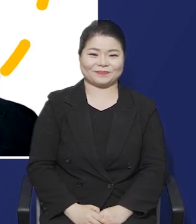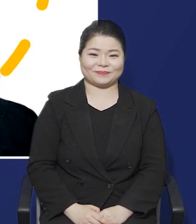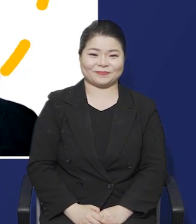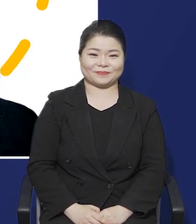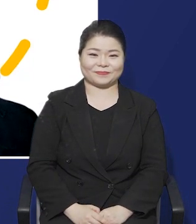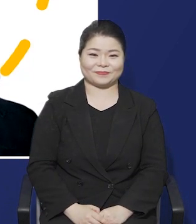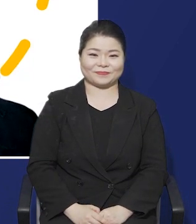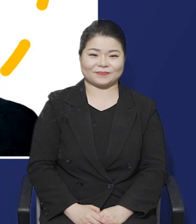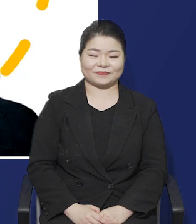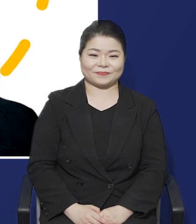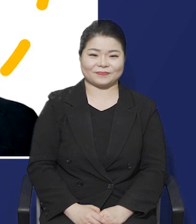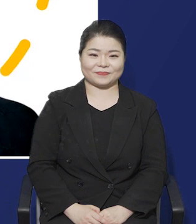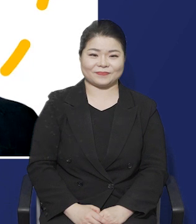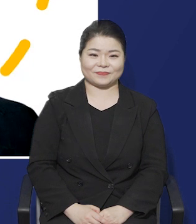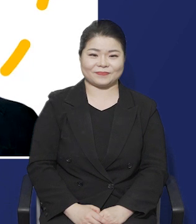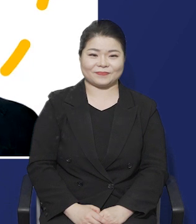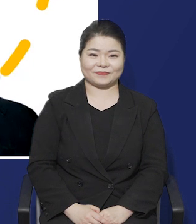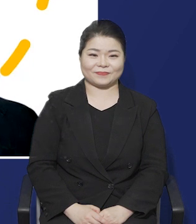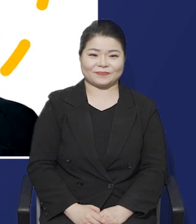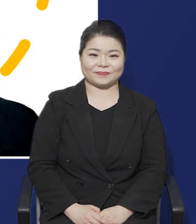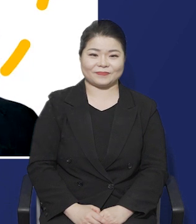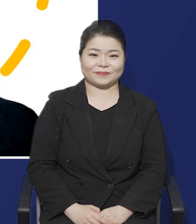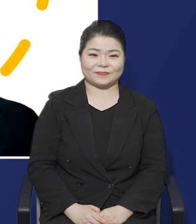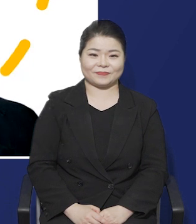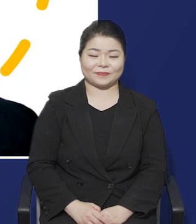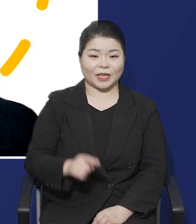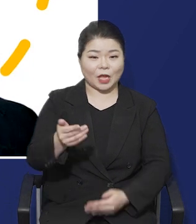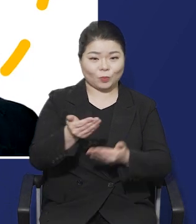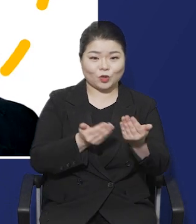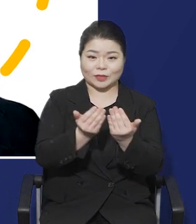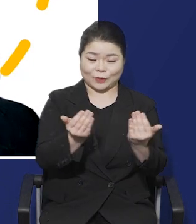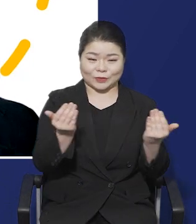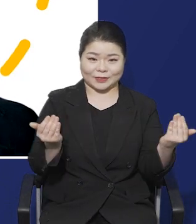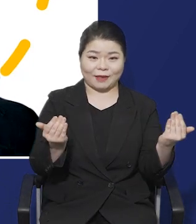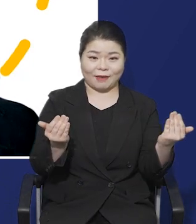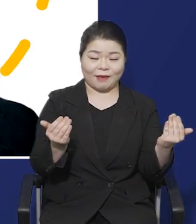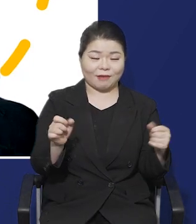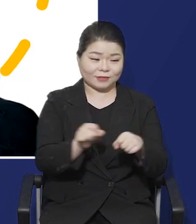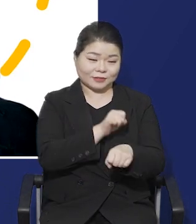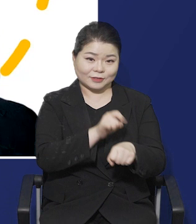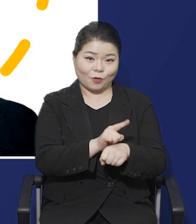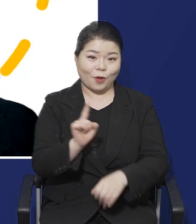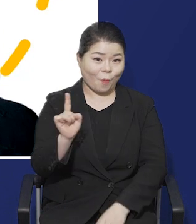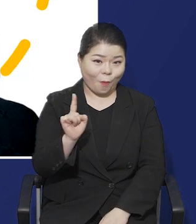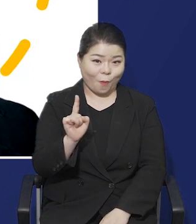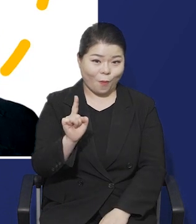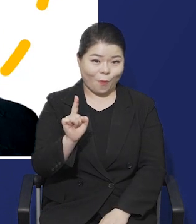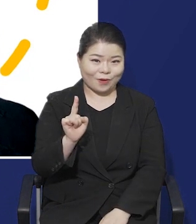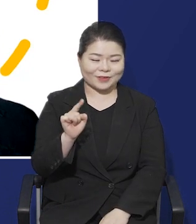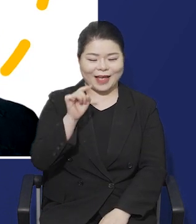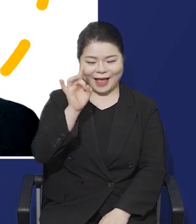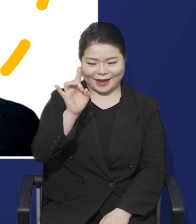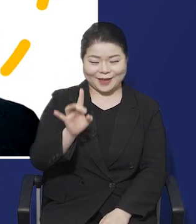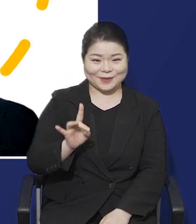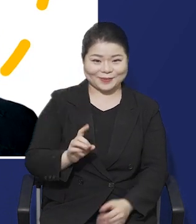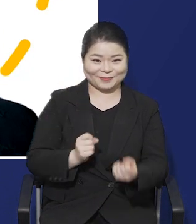그럼 이 무역 전시회에 어떤 특성이 있을지 그 특성을